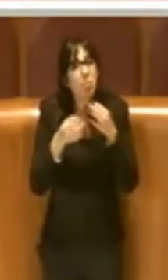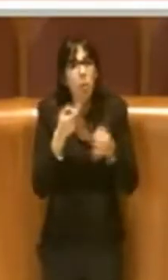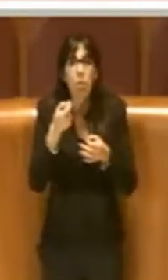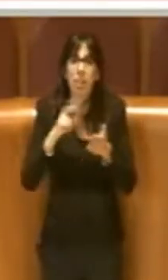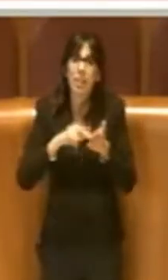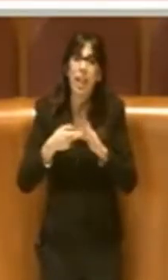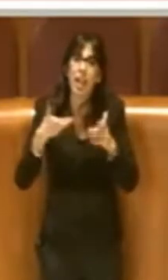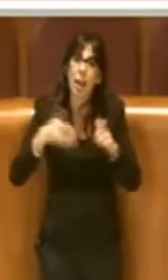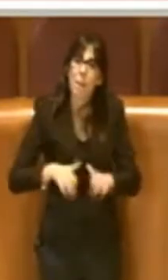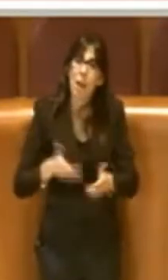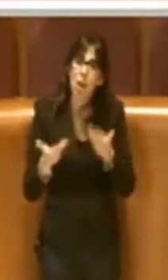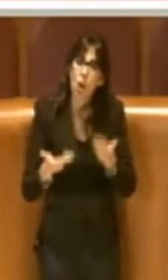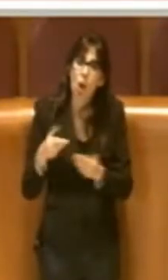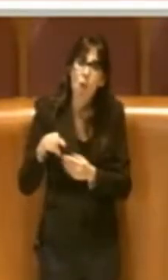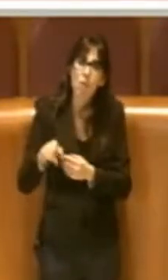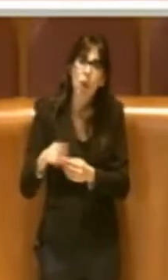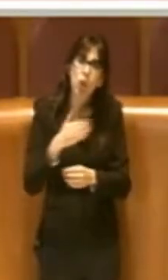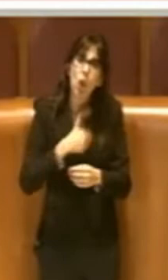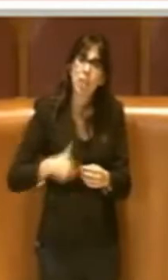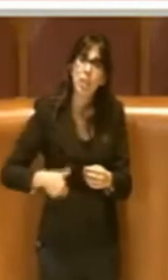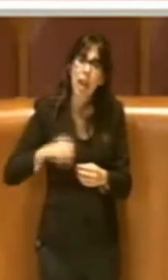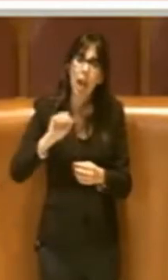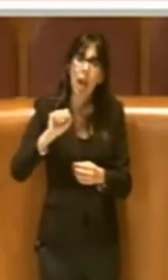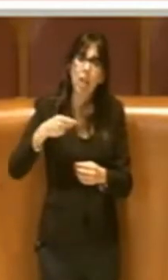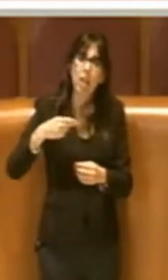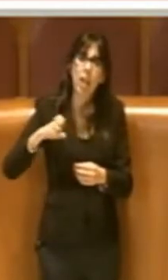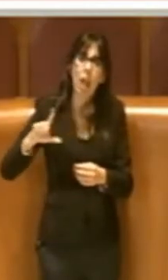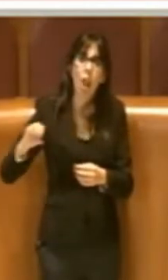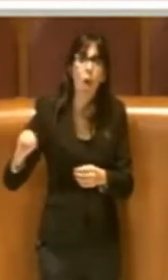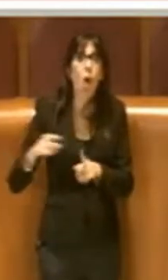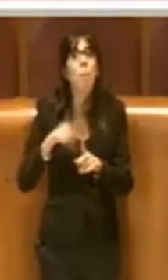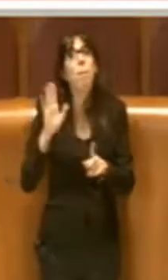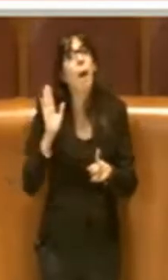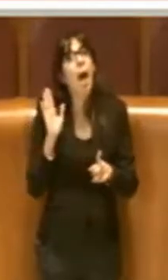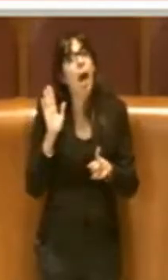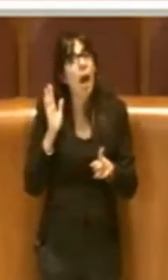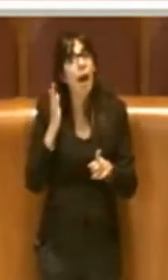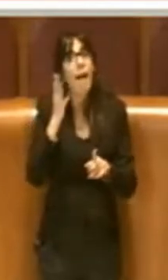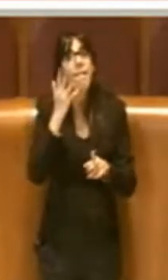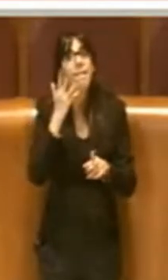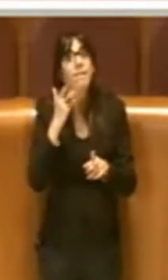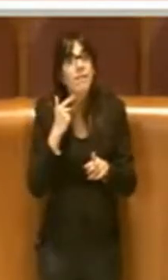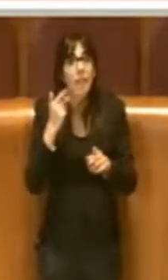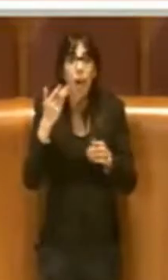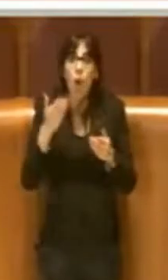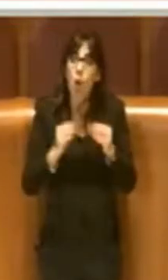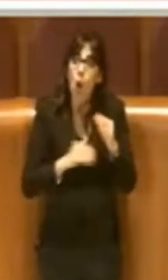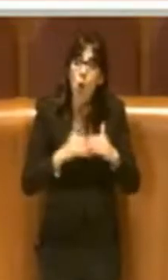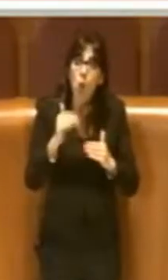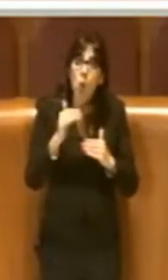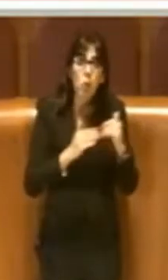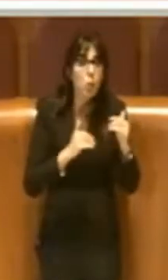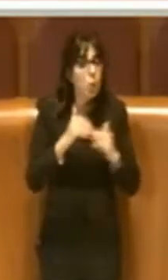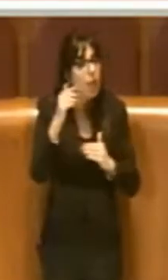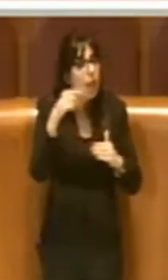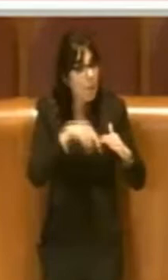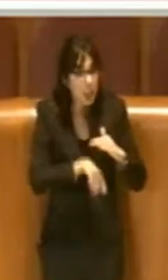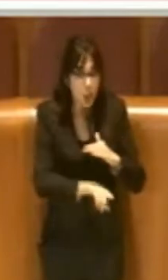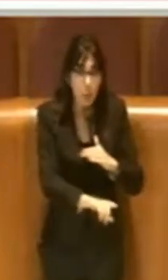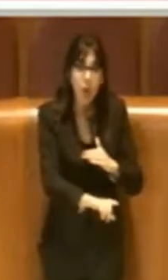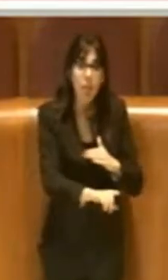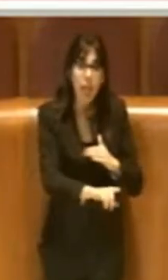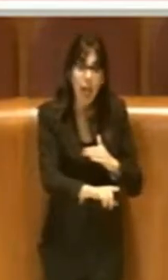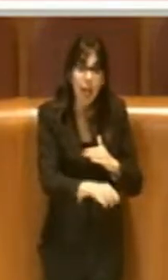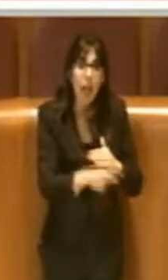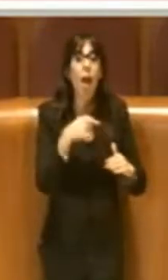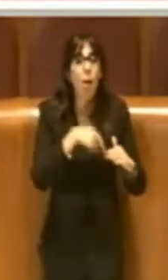tecnica della consigliera Agnello, ma quando bisogna costruire una metropolitana si generano delle terre che a un certo